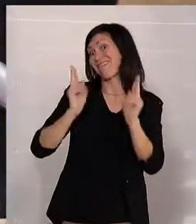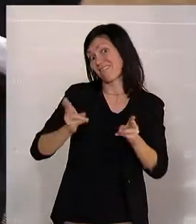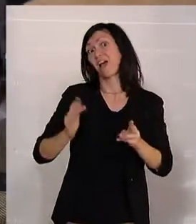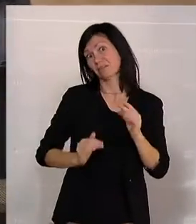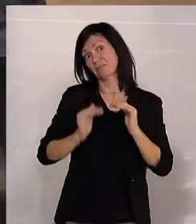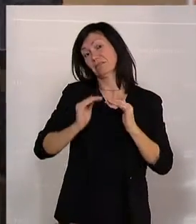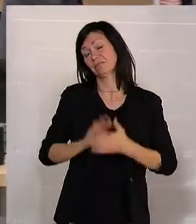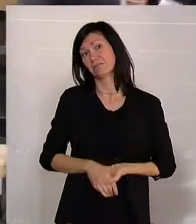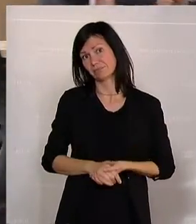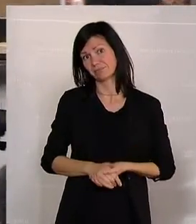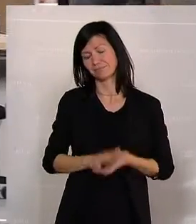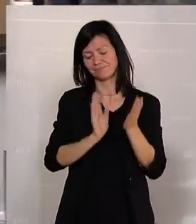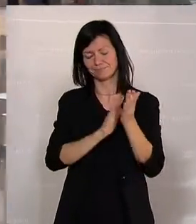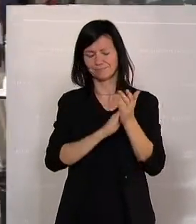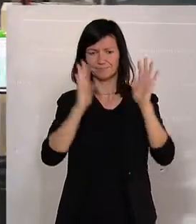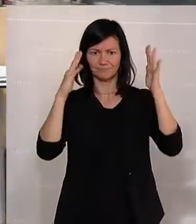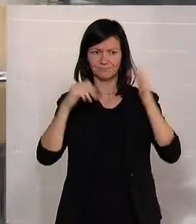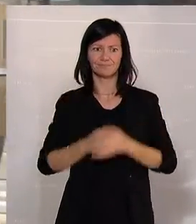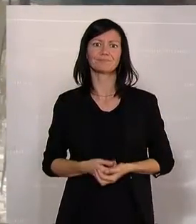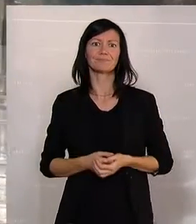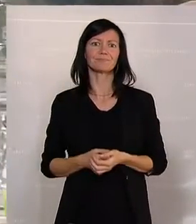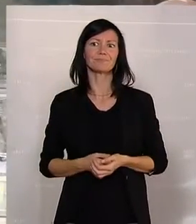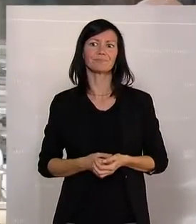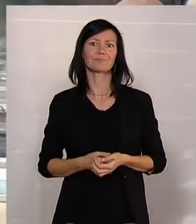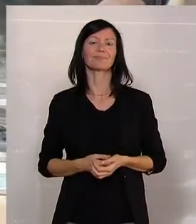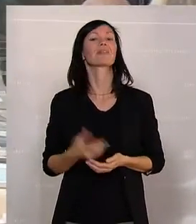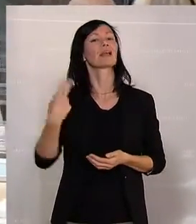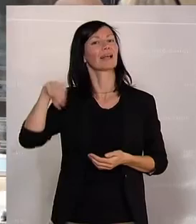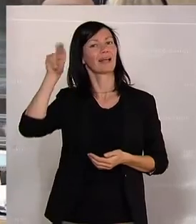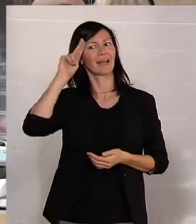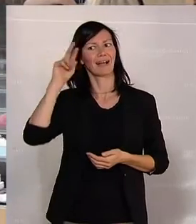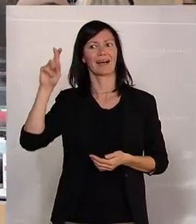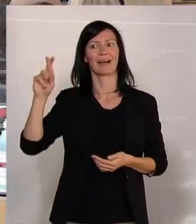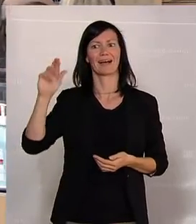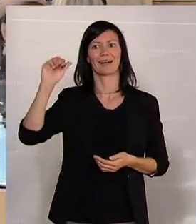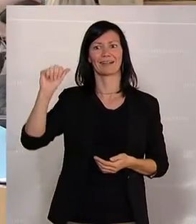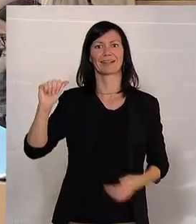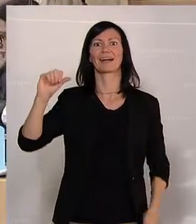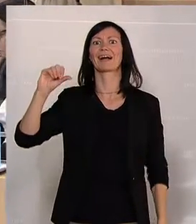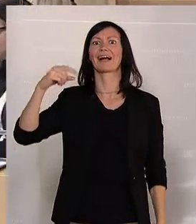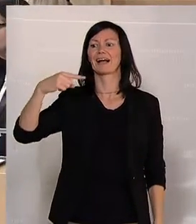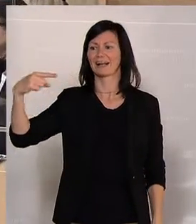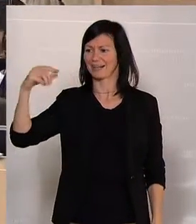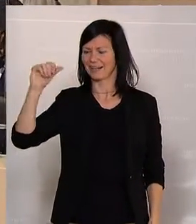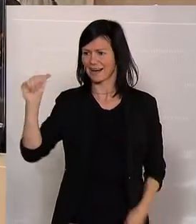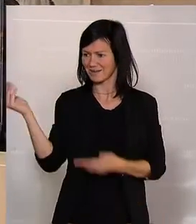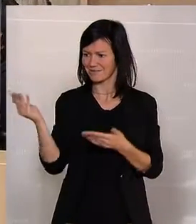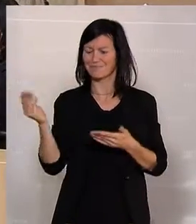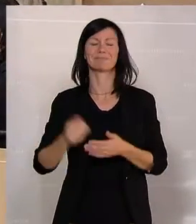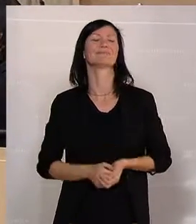Nach Karl-Heinz Kopf kommt Christian Racker zu Wort, Rechtsanwalt aus Wolfsberg im Lavantal, Freiheitliche